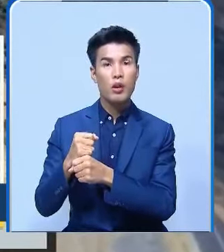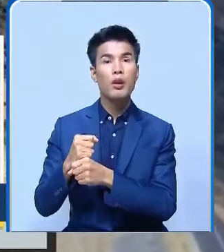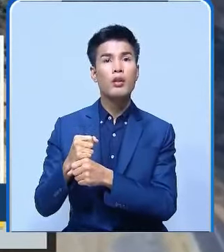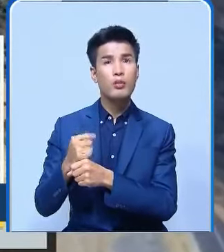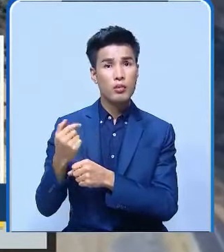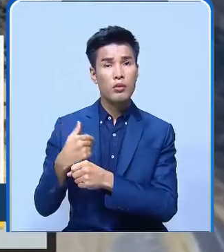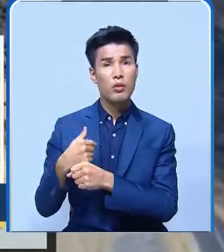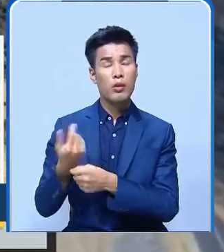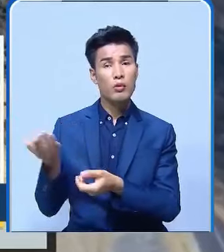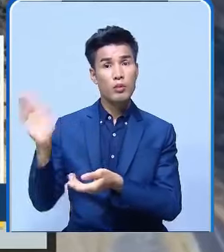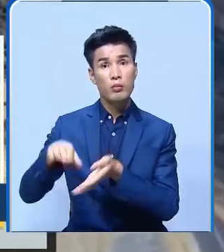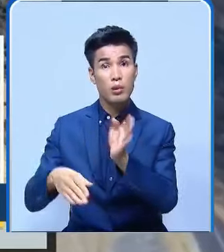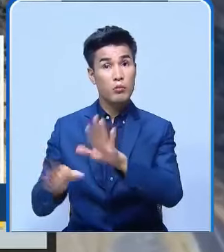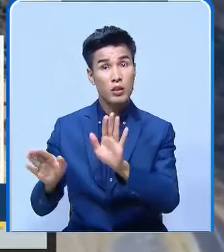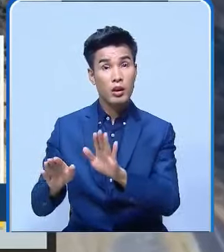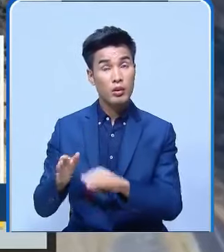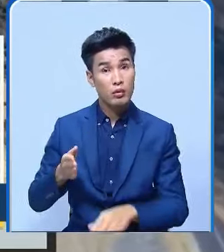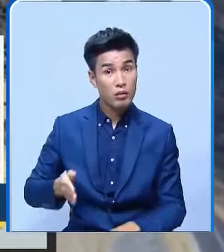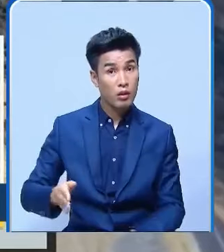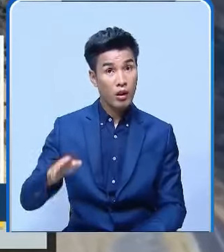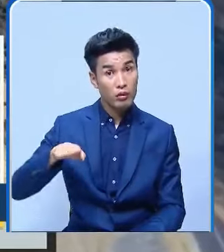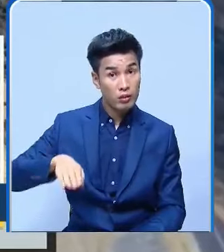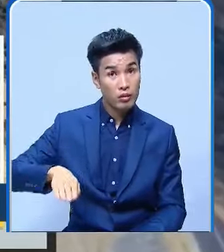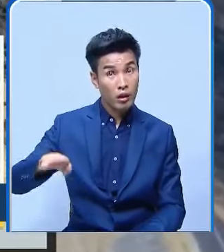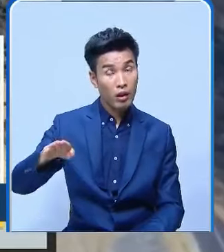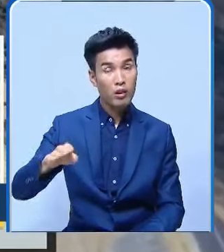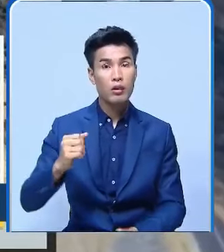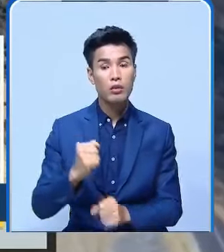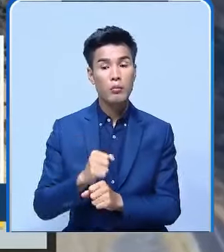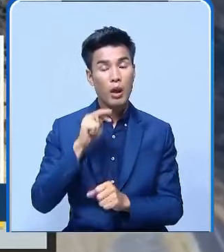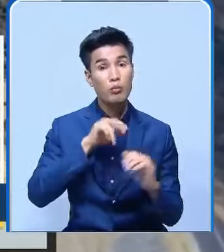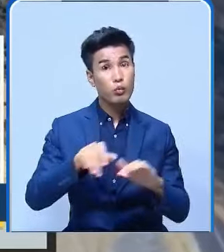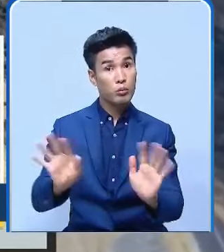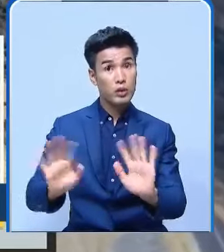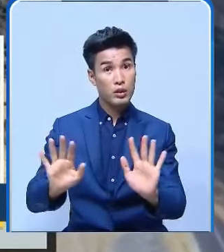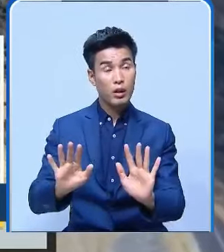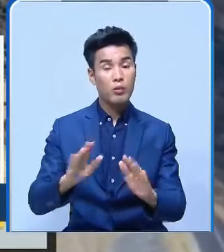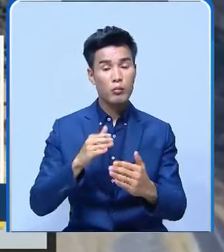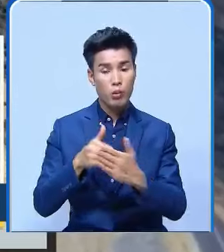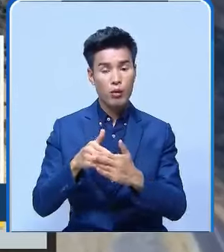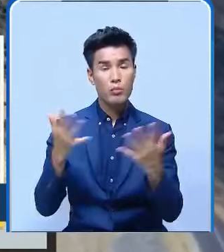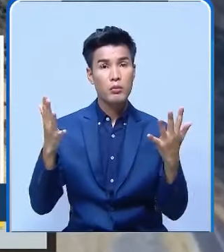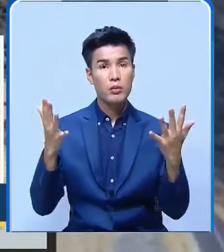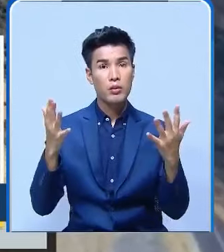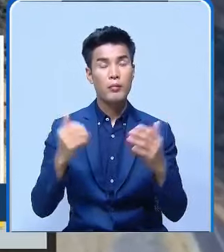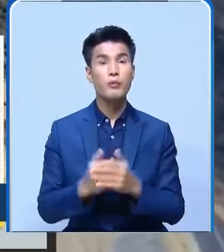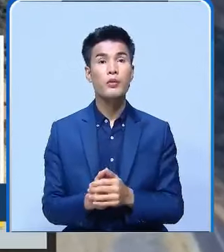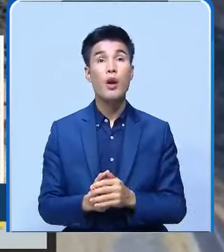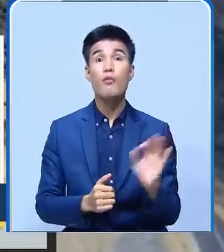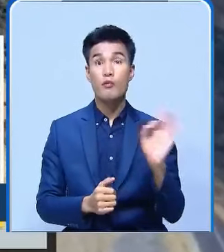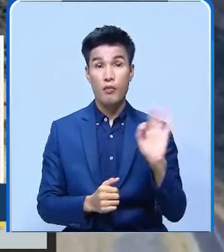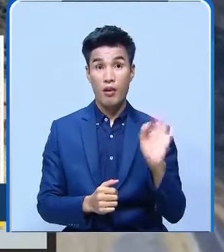ใช่การถมดินคันทางและไม่ได้เป็นเส้นทางระบายน้ำหรือขวางทางน้ำแต่อย่างใดเส้นสีฟ้